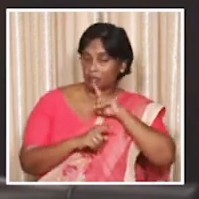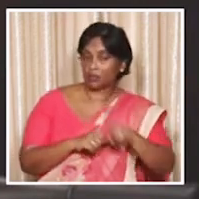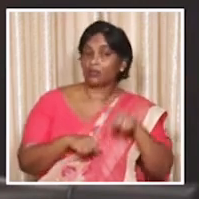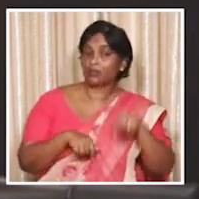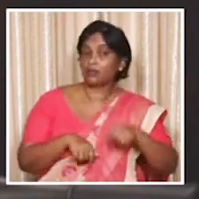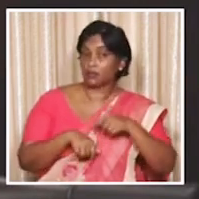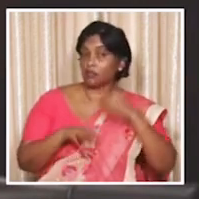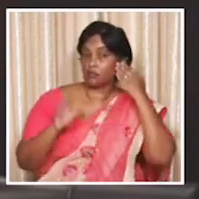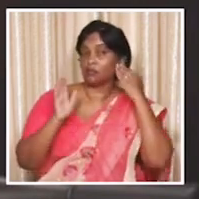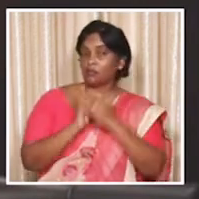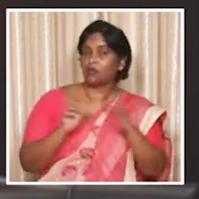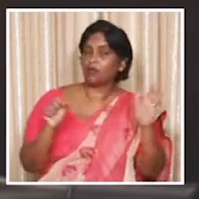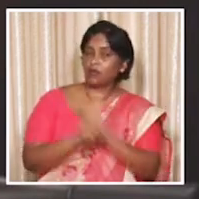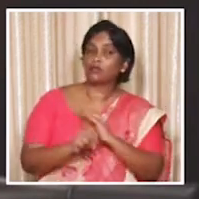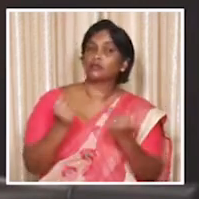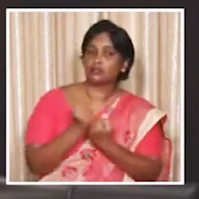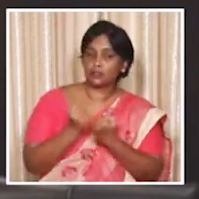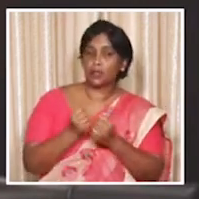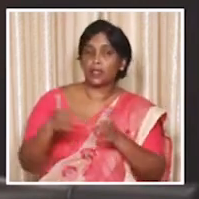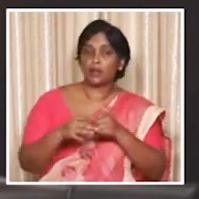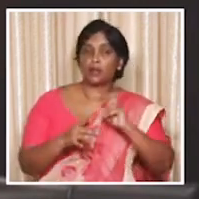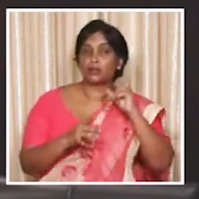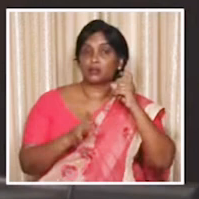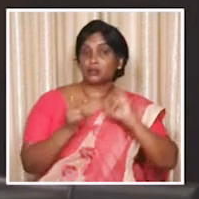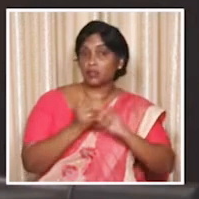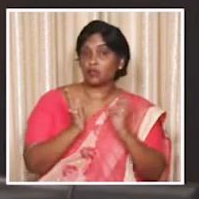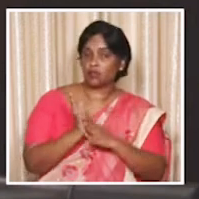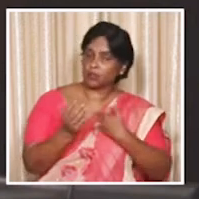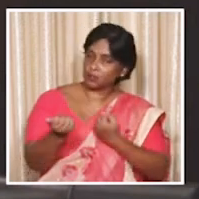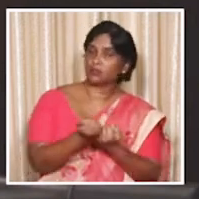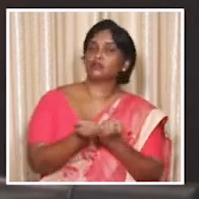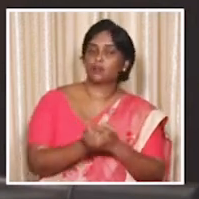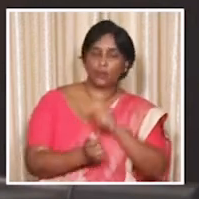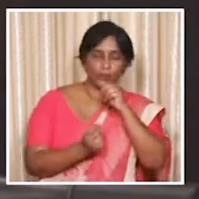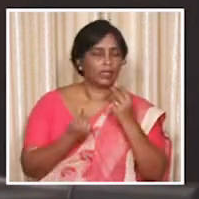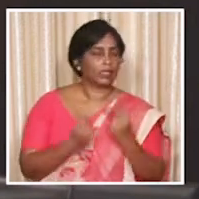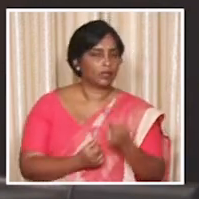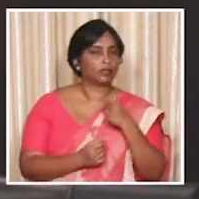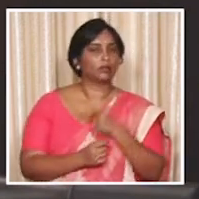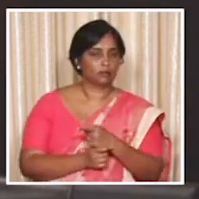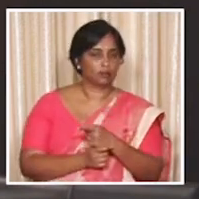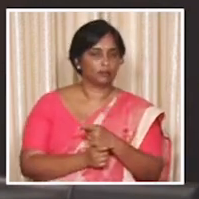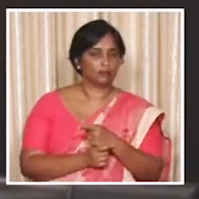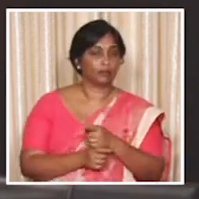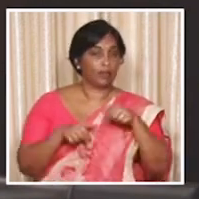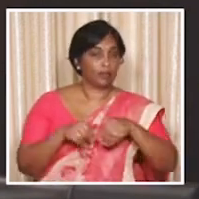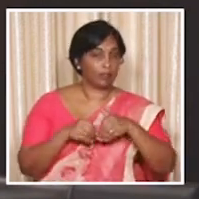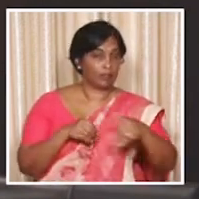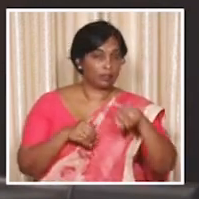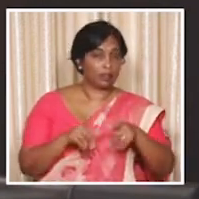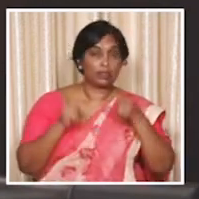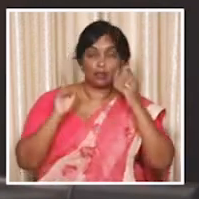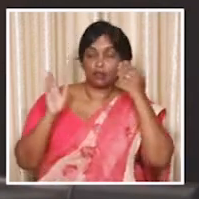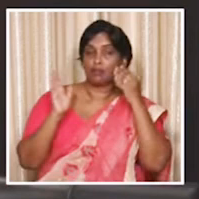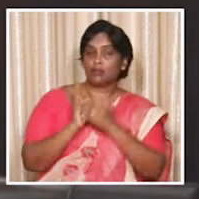මේ වෙලාවේ ඒ සඳහා දිය යුතු පූර්ණ සහයෝගය කැබිනට් අනුකමිටුව විදියට ලබා දෙනවා වගේම ඉතාමත්ම ඉක්මනින්ම මේ දැනට පවතින මේ